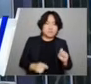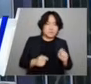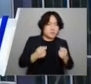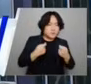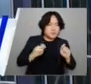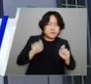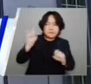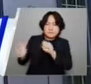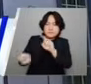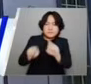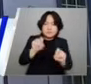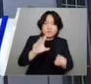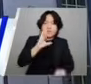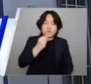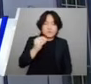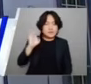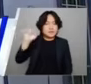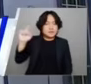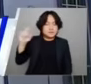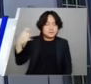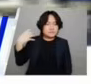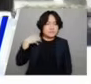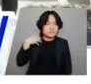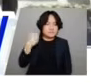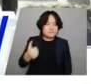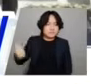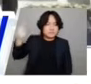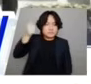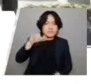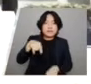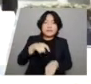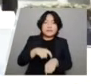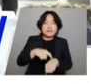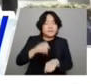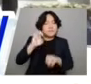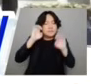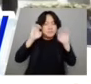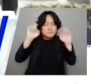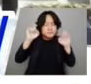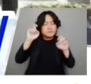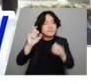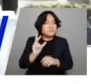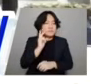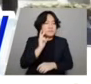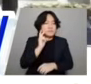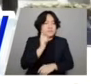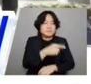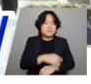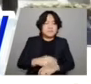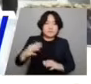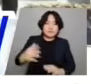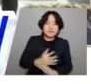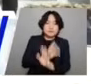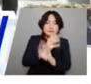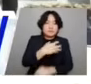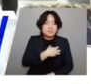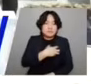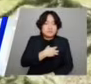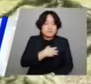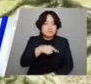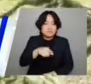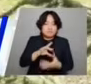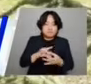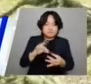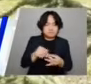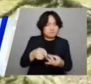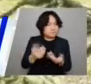PNP Chief sa ilalim ng Duterte administration. Ang Davao City Police naman, itinangging may reward system na ipinatupad sa lungsod na